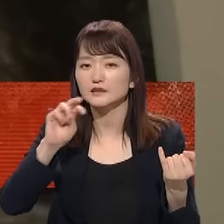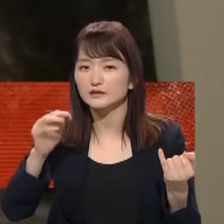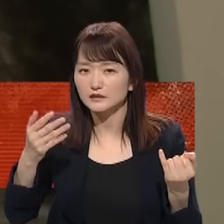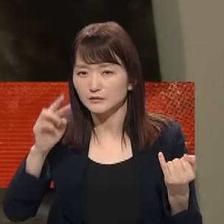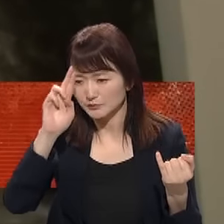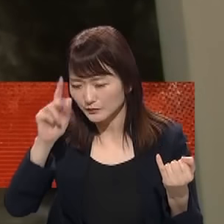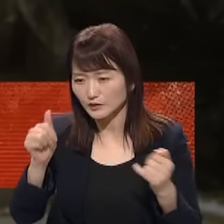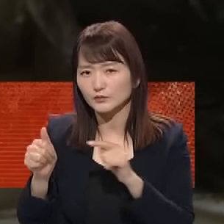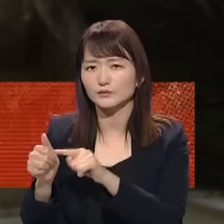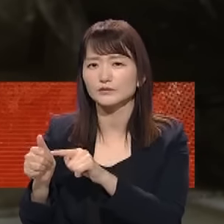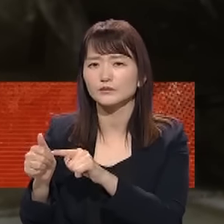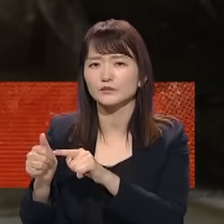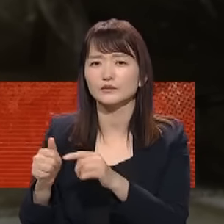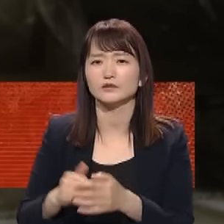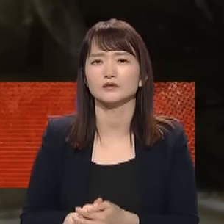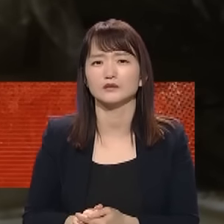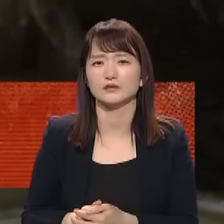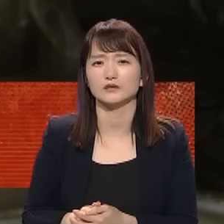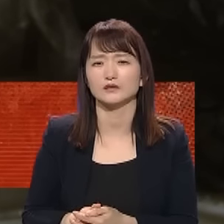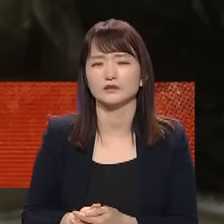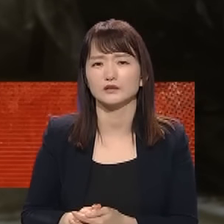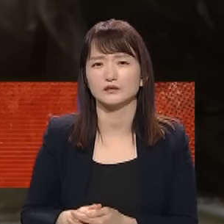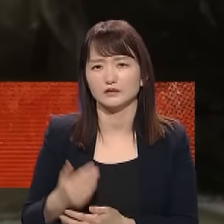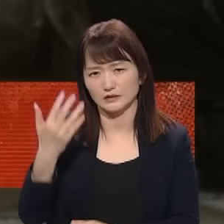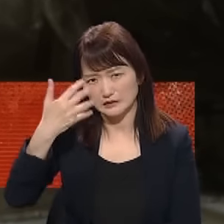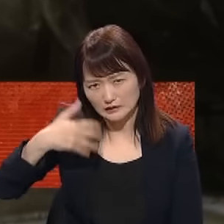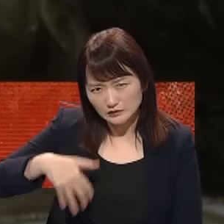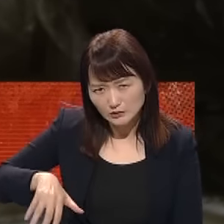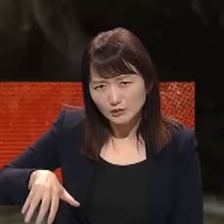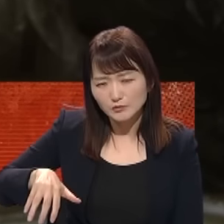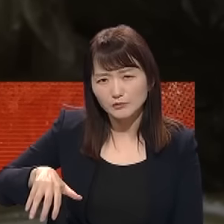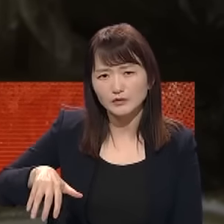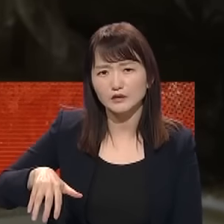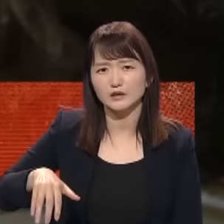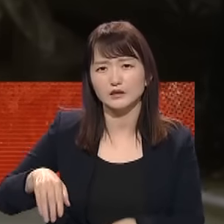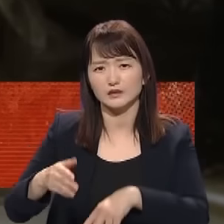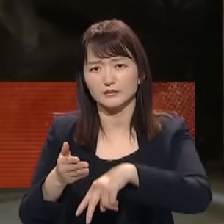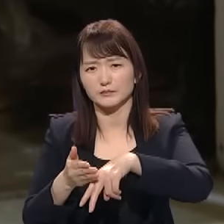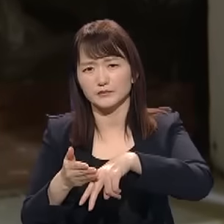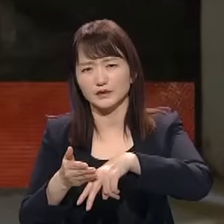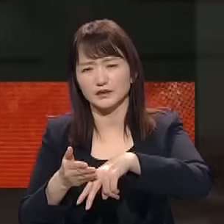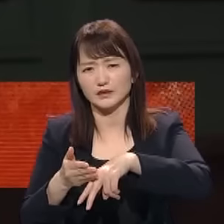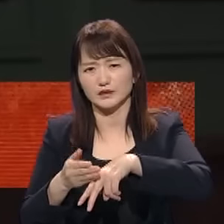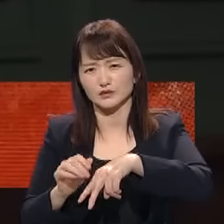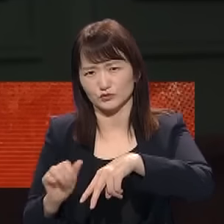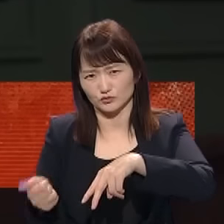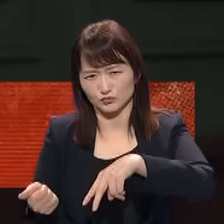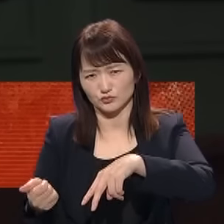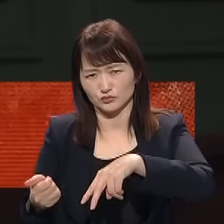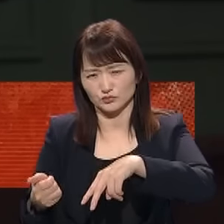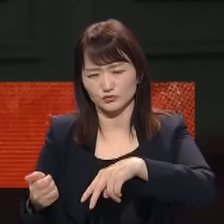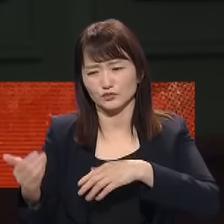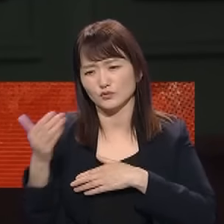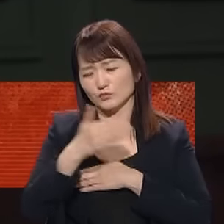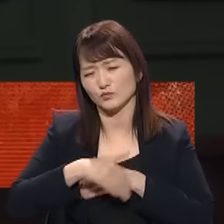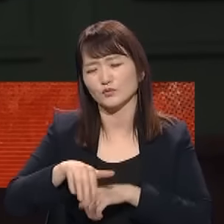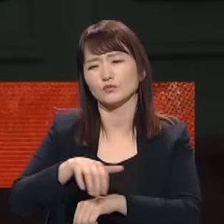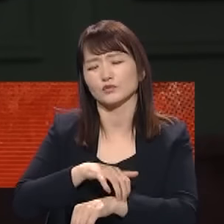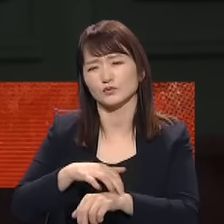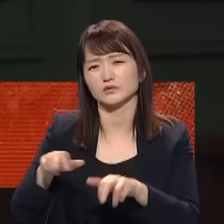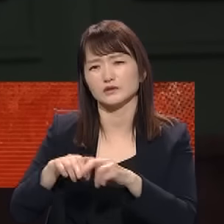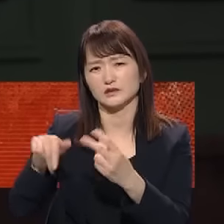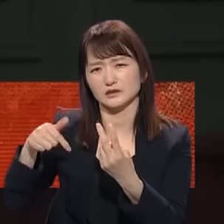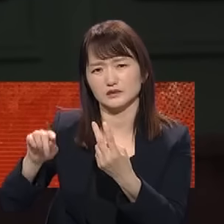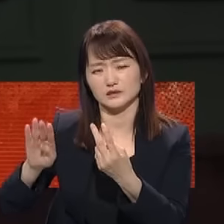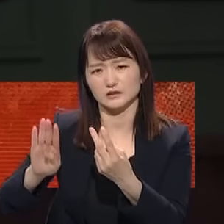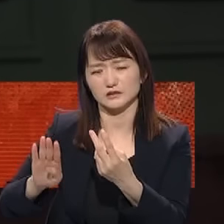드러났습니다. 그런데 박 씨는 심한 소아마비로 하반신을 쓰지 못하는 지체장애 2급이었습니다. 그렇다면 별다른 저항도 할 수 없는